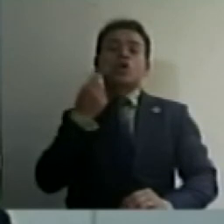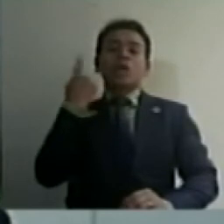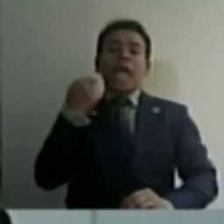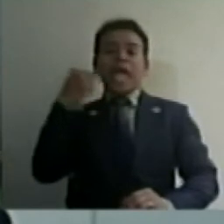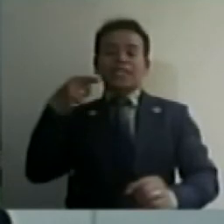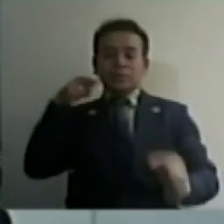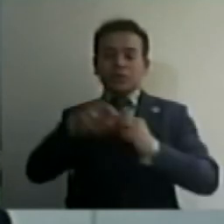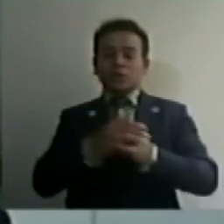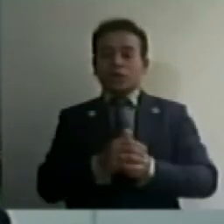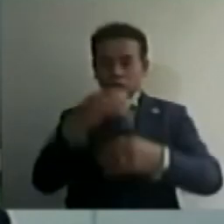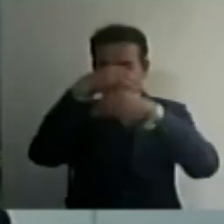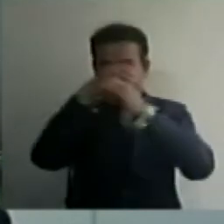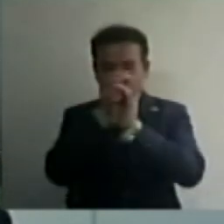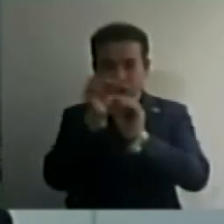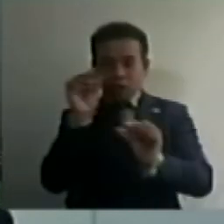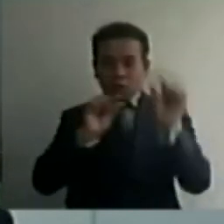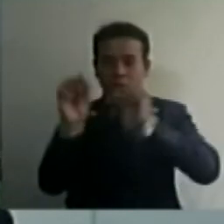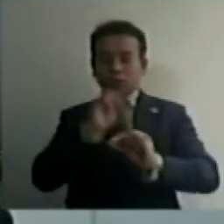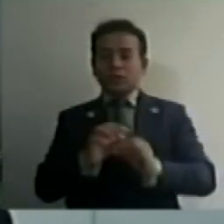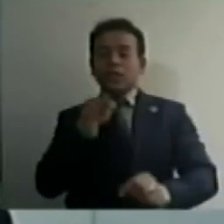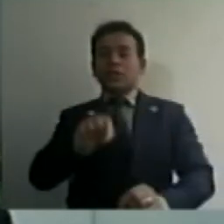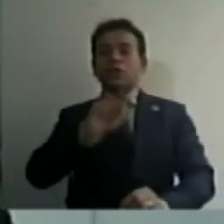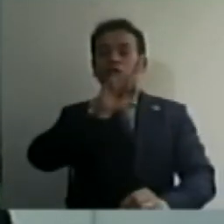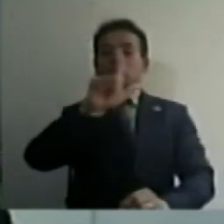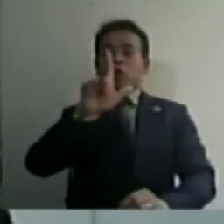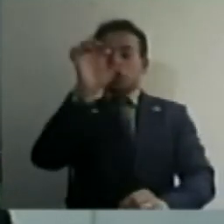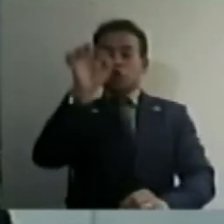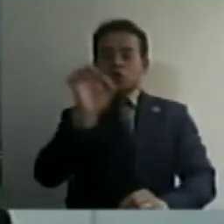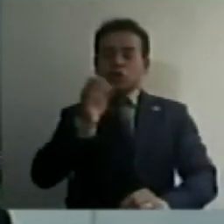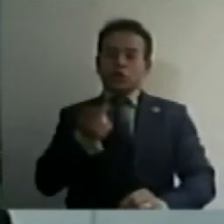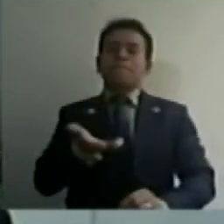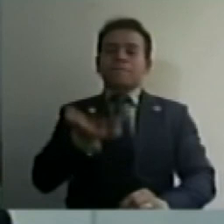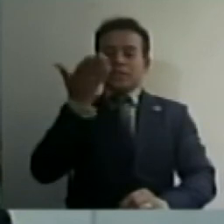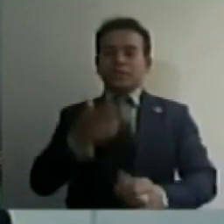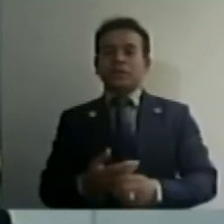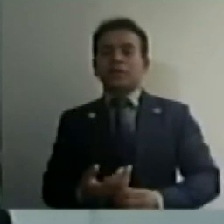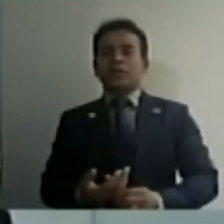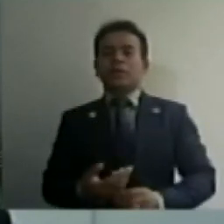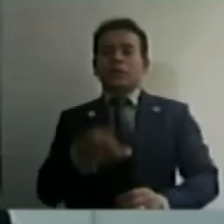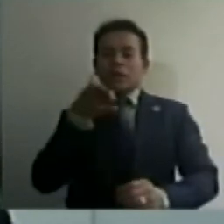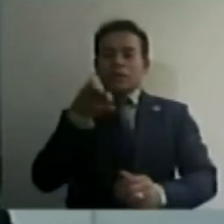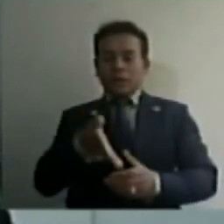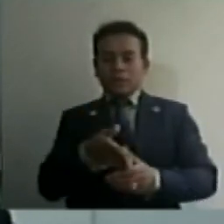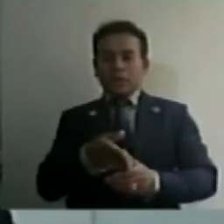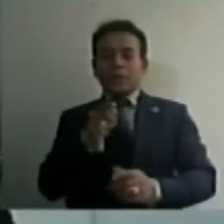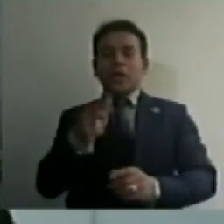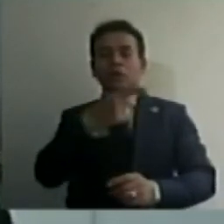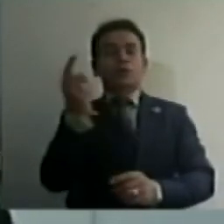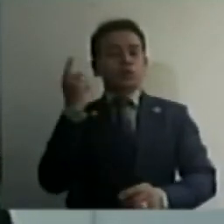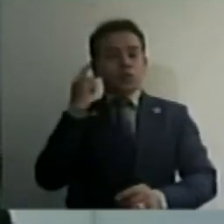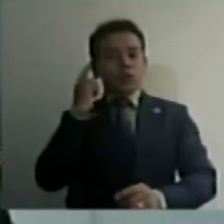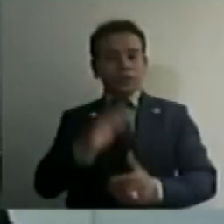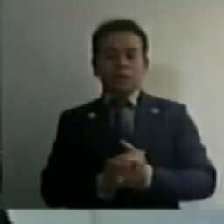17% বেশি আগের দিনের তুলনায়। এবং আমরা আপনারা ইতিমধ্যেই শুনেছেন মাননীয় মন্ত্রী মহোদয়ের কাছে যে আমাদের নতুন